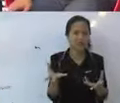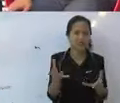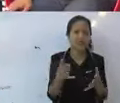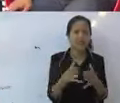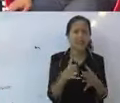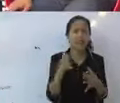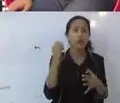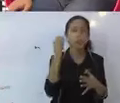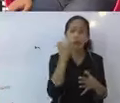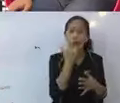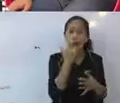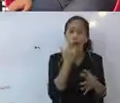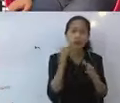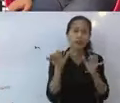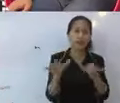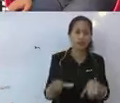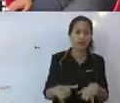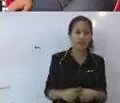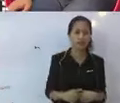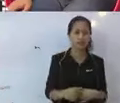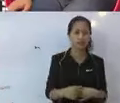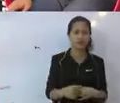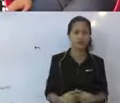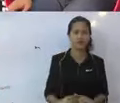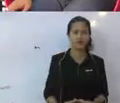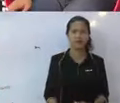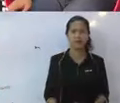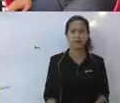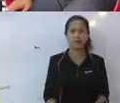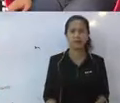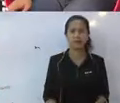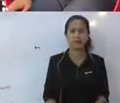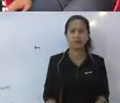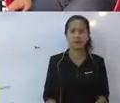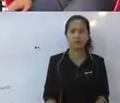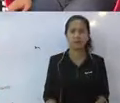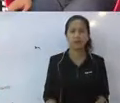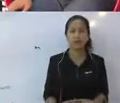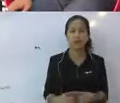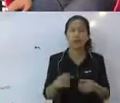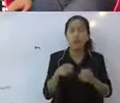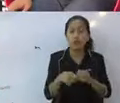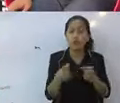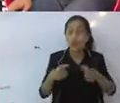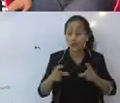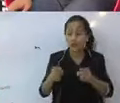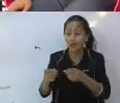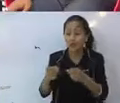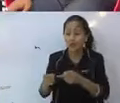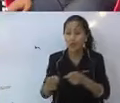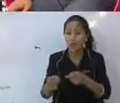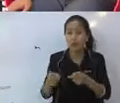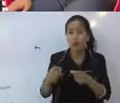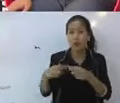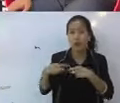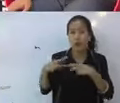ang hirap, mas mahirap na. Yung maliit, mahirap na eh. How much more yung lumaki na? Oo, totoo yan. Kaya kayo mga kapatid, ito